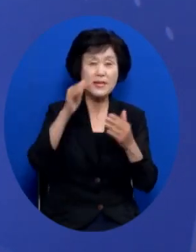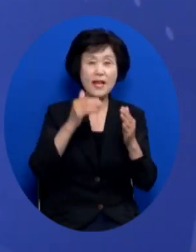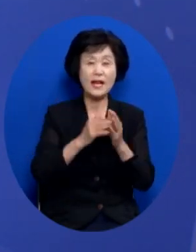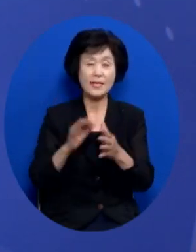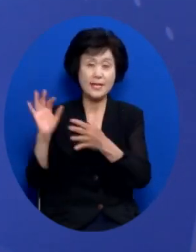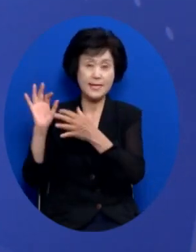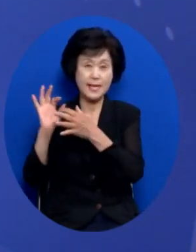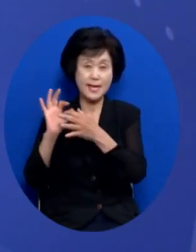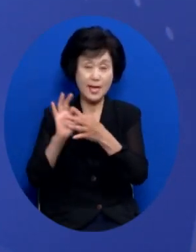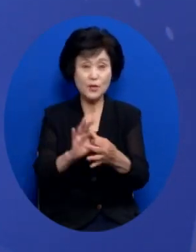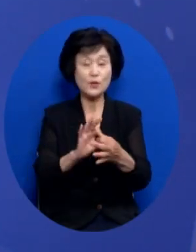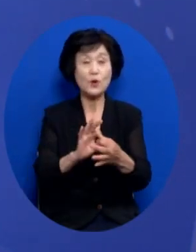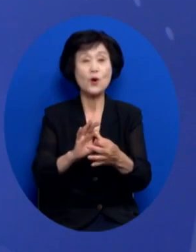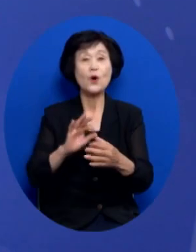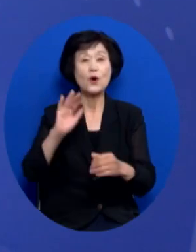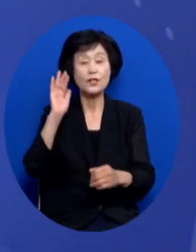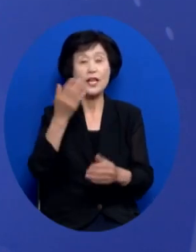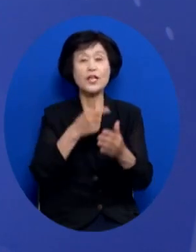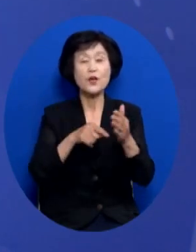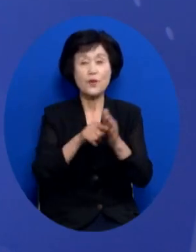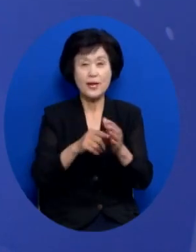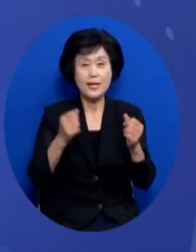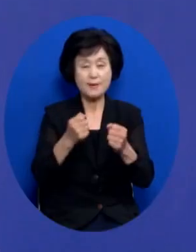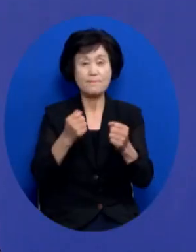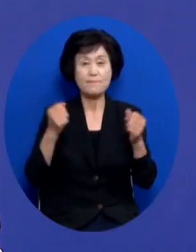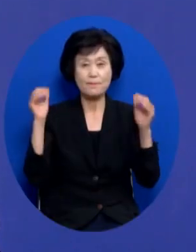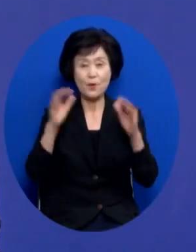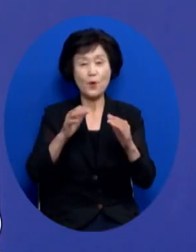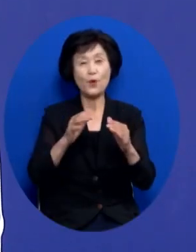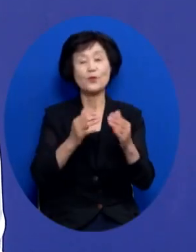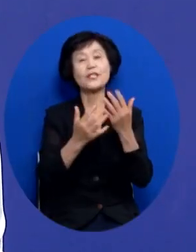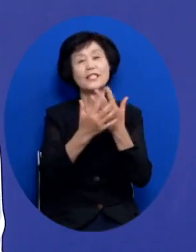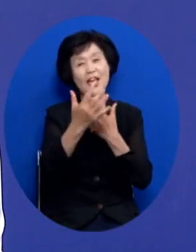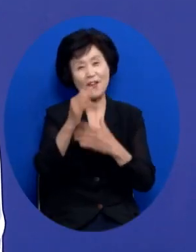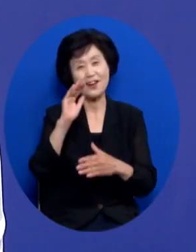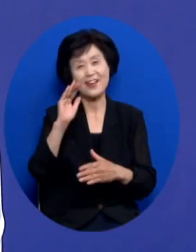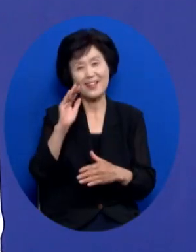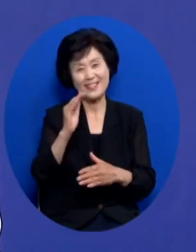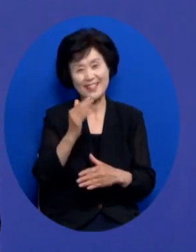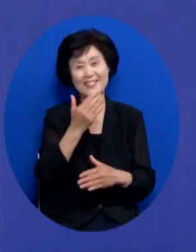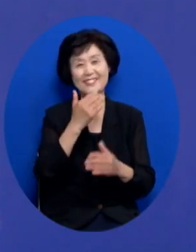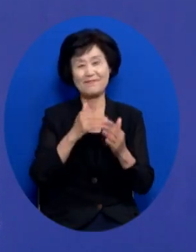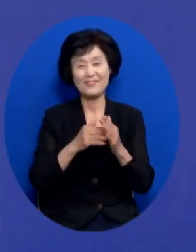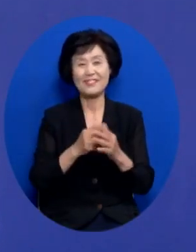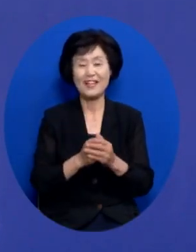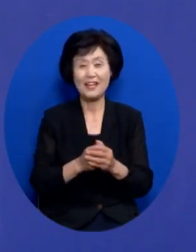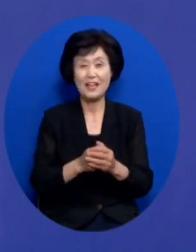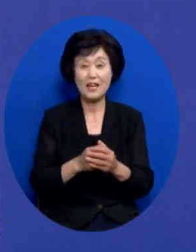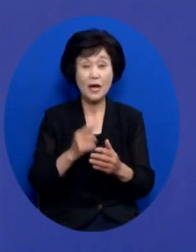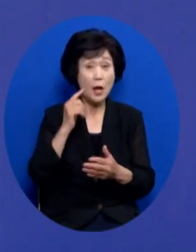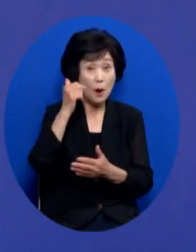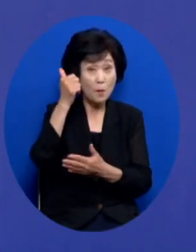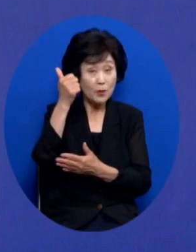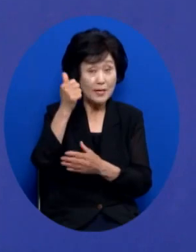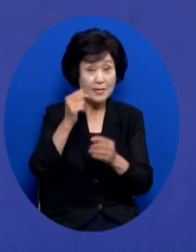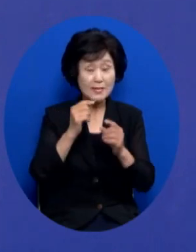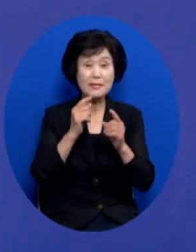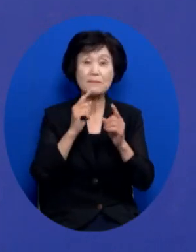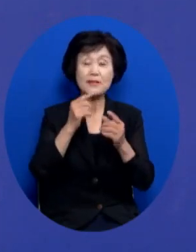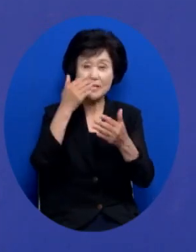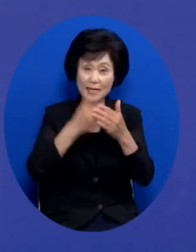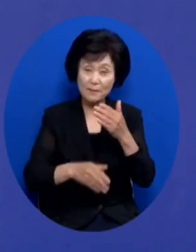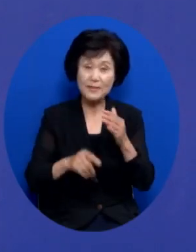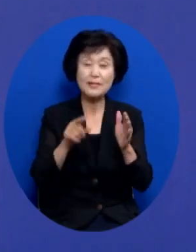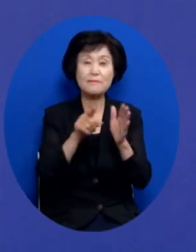변함없이 이어질 수 있도록 힘을 모으는 대회가 됐다는 생각이 듭니다. 네, 빌리 그레엄 목사가 남긴 믿음의 유산과